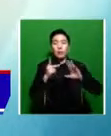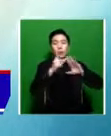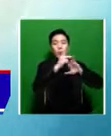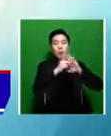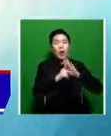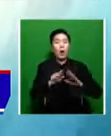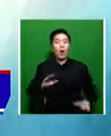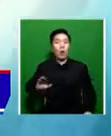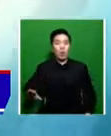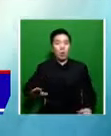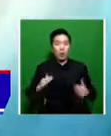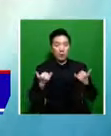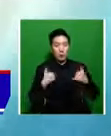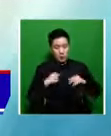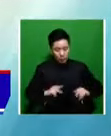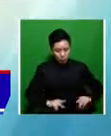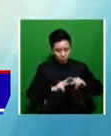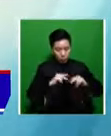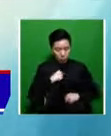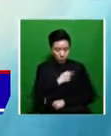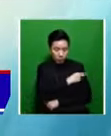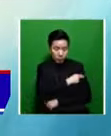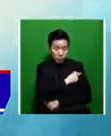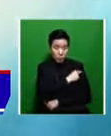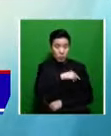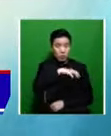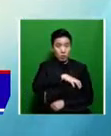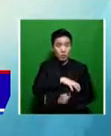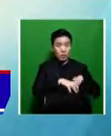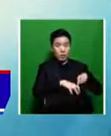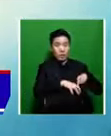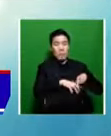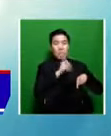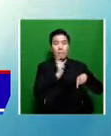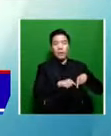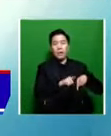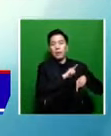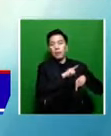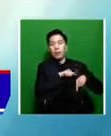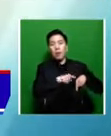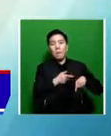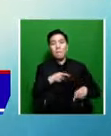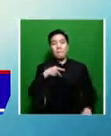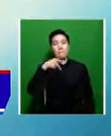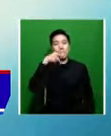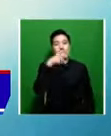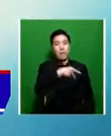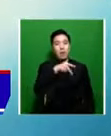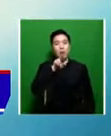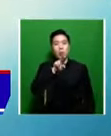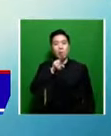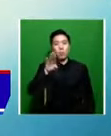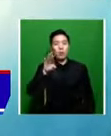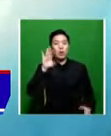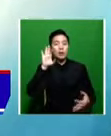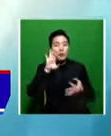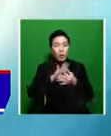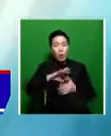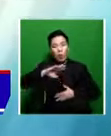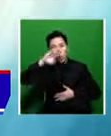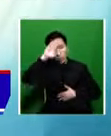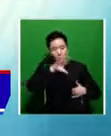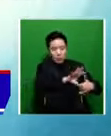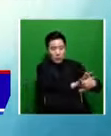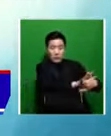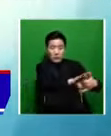เขาถืออยู่นะครับกระทรวงสาธารณสุขเป็นหน่วยที่ใช้พ.ร.บ.โรคติดต่อนะครับแล้วแจ้ง